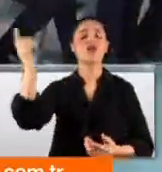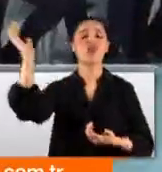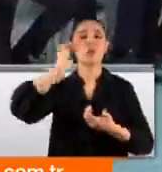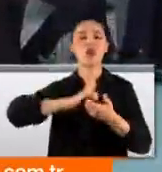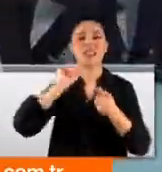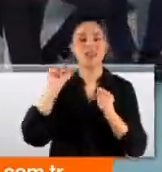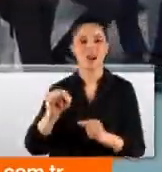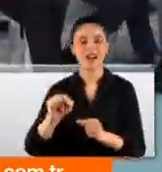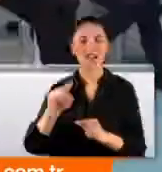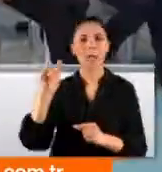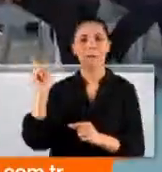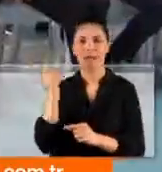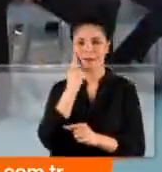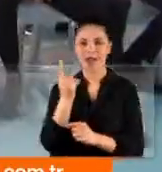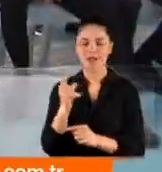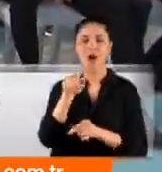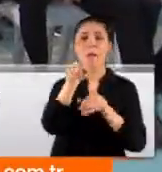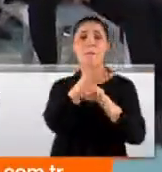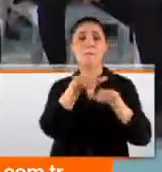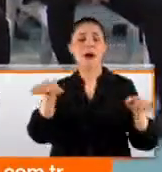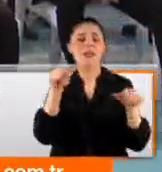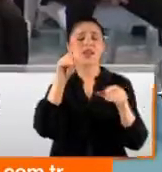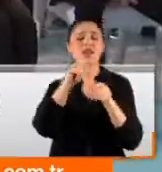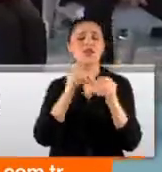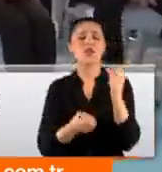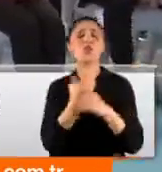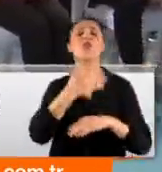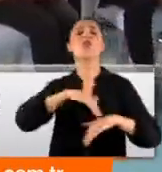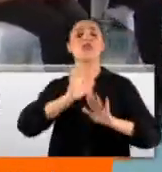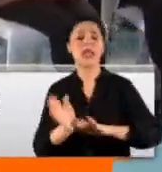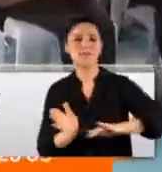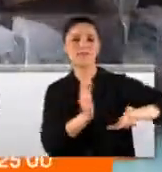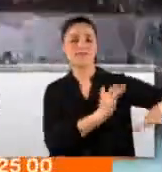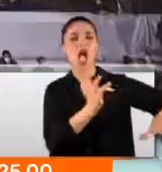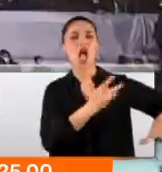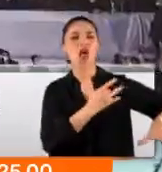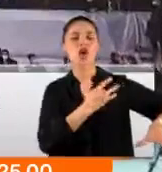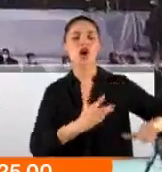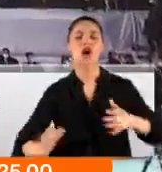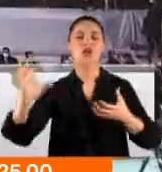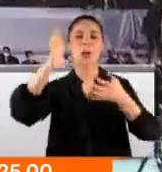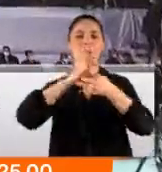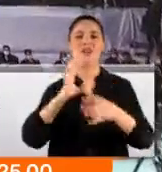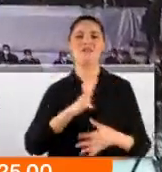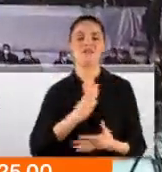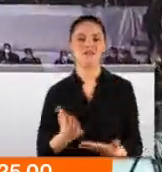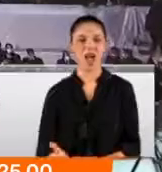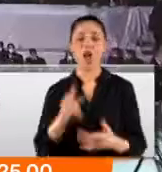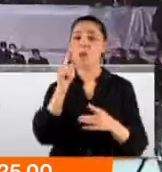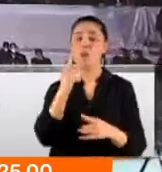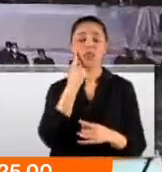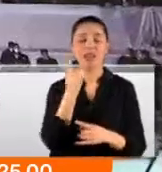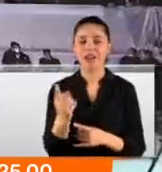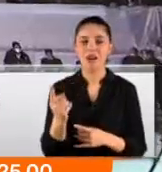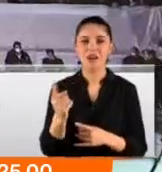İttifakı bir masa başı ittifak değil, gönül mutabakatıdır.